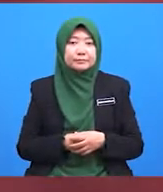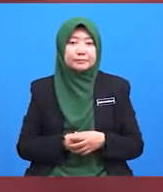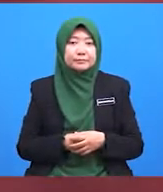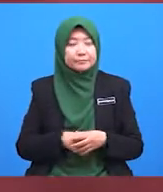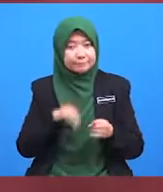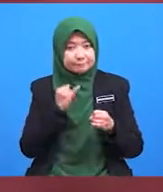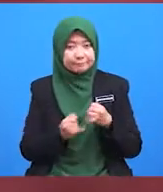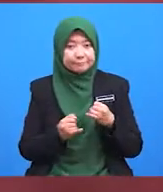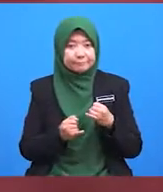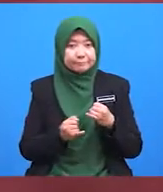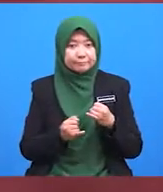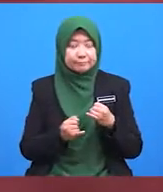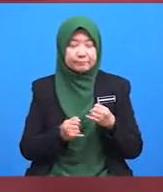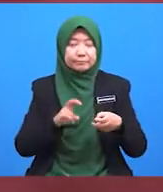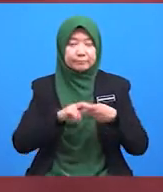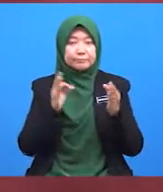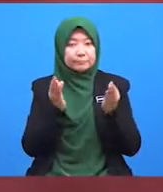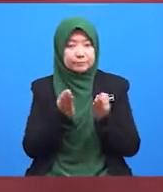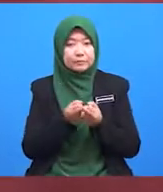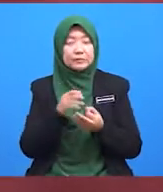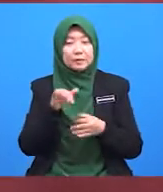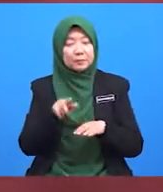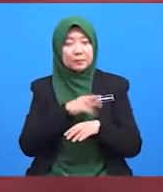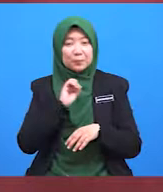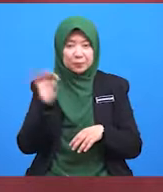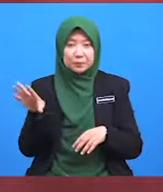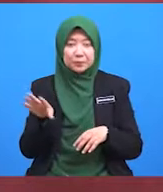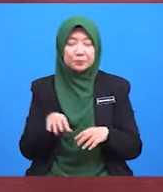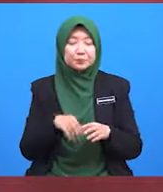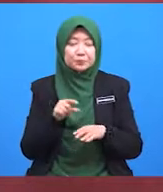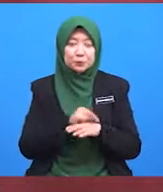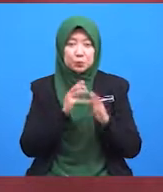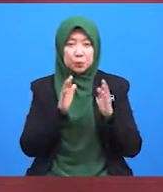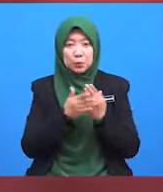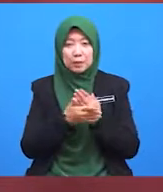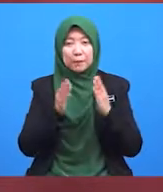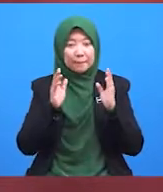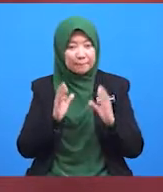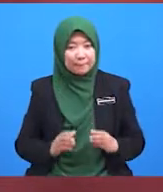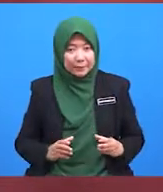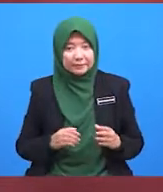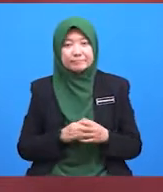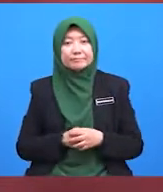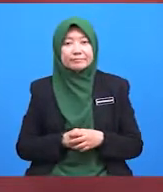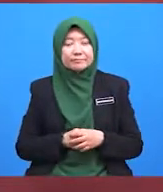Yang terakhir, disposable bra and panties yang digunakan oleh pelanggan semasa rawatan.